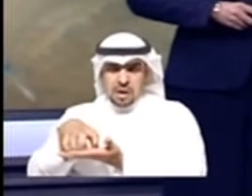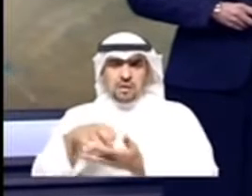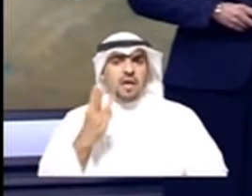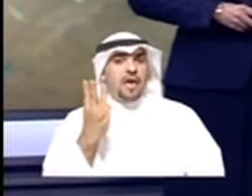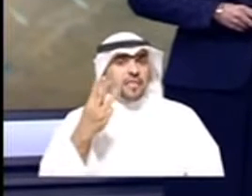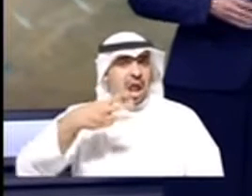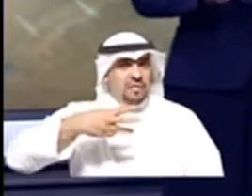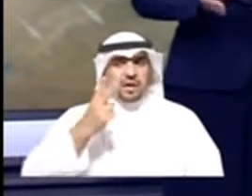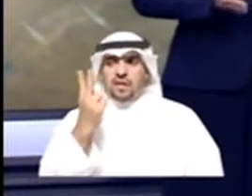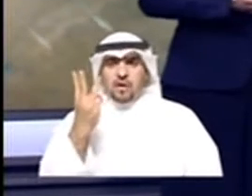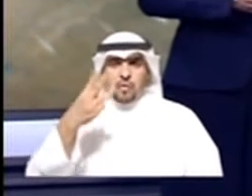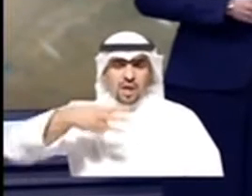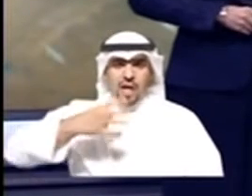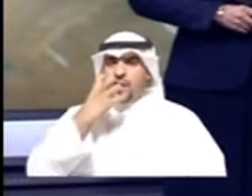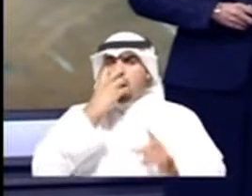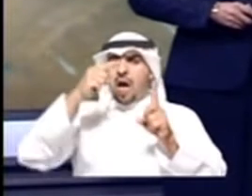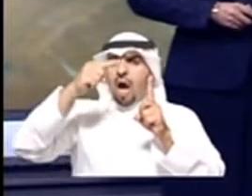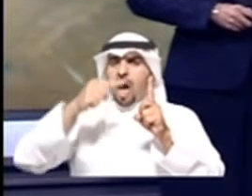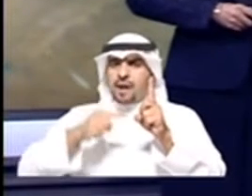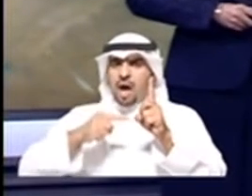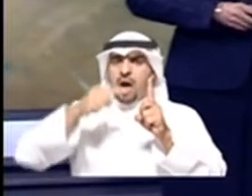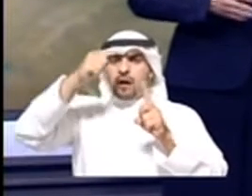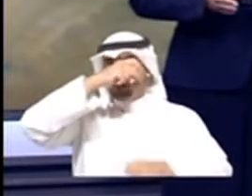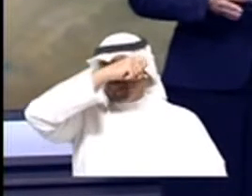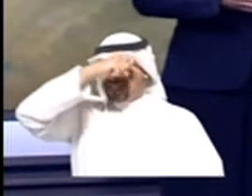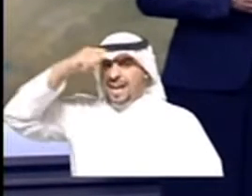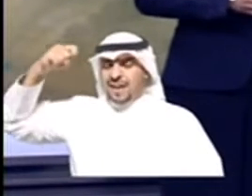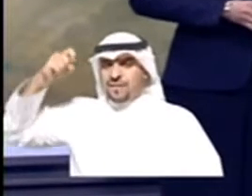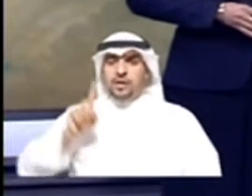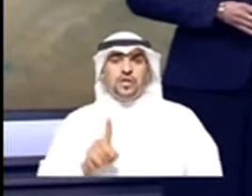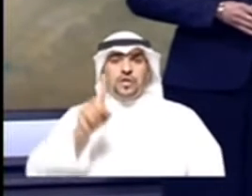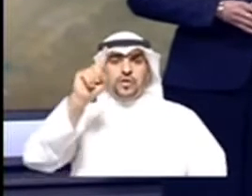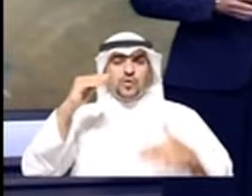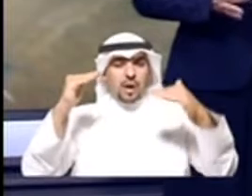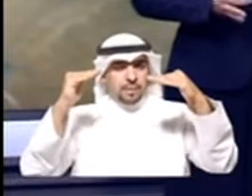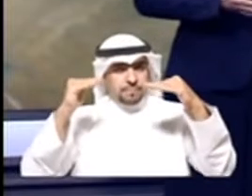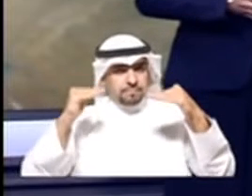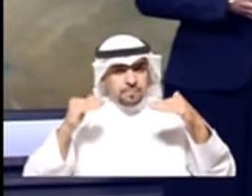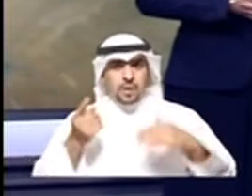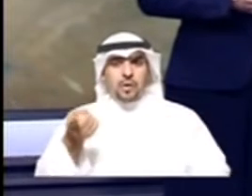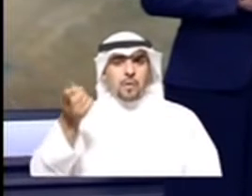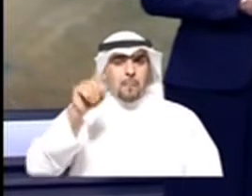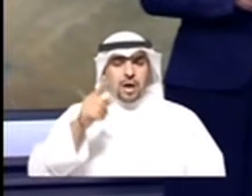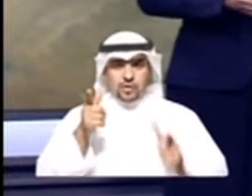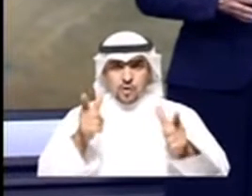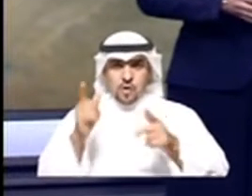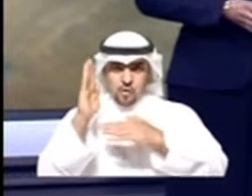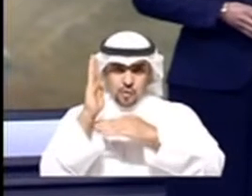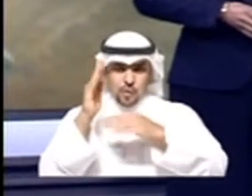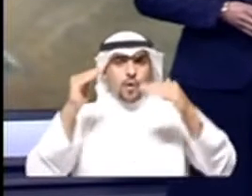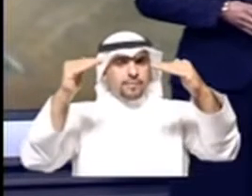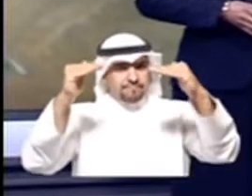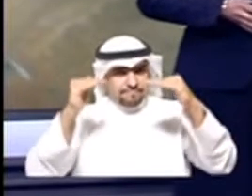32 درجة مئوية، لكن راح تبدي تتراجع تدريجيا مع نهاية ظهر يوم الغد، متوقع تصل ما بين 27